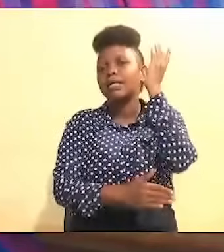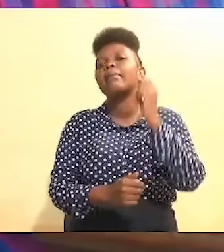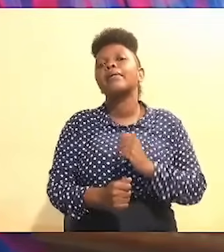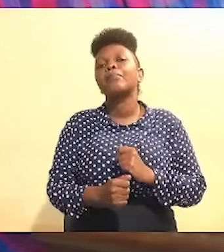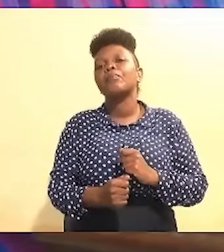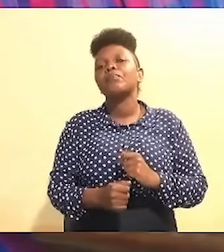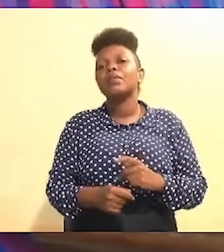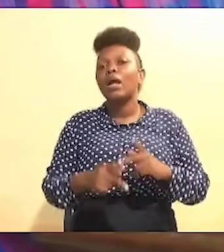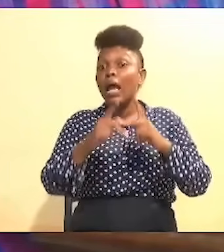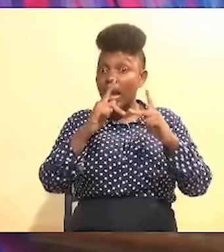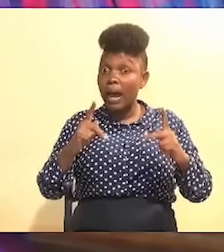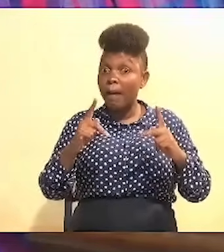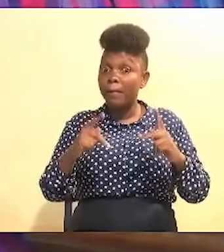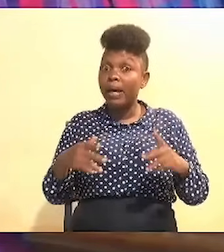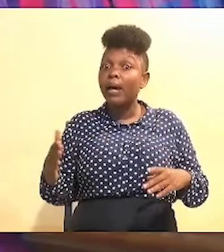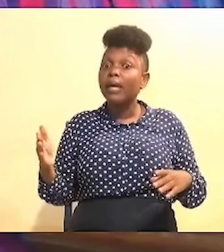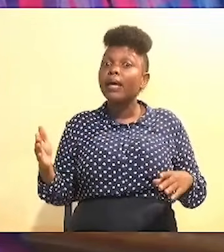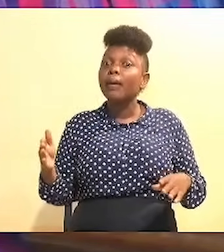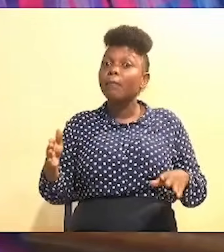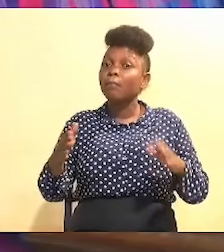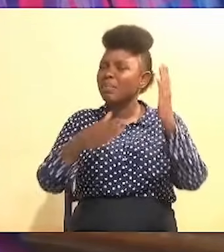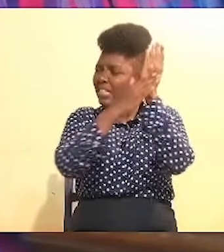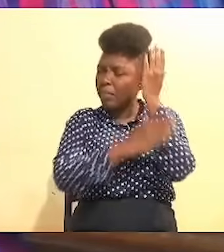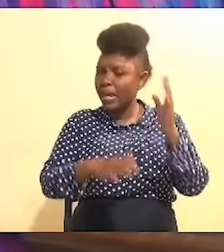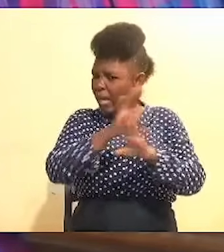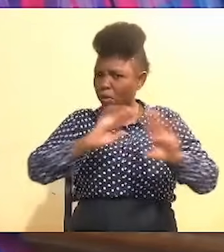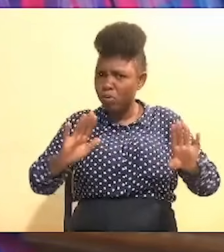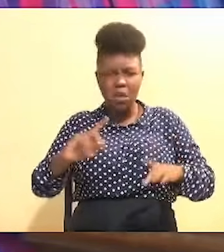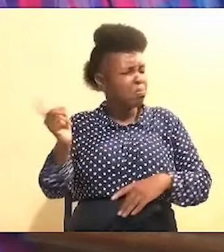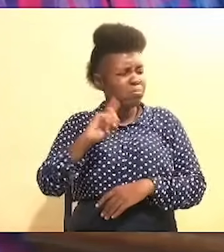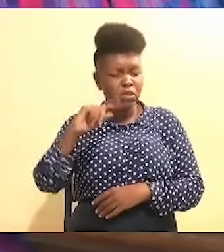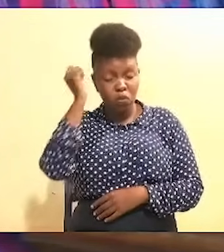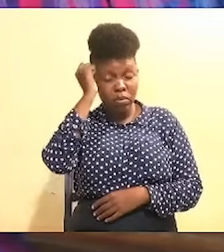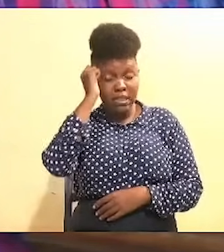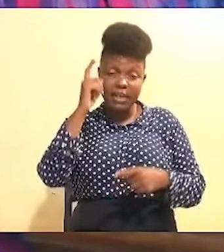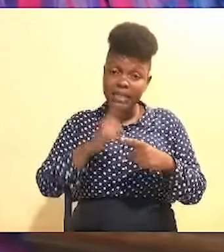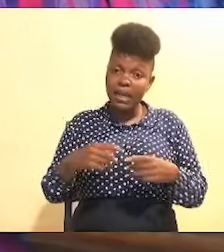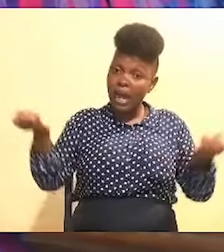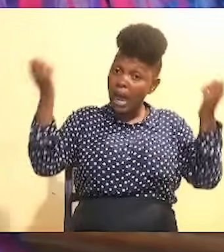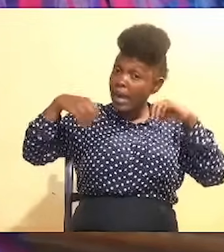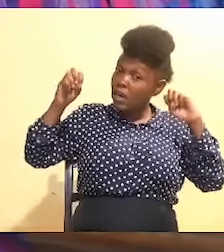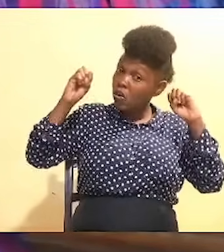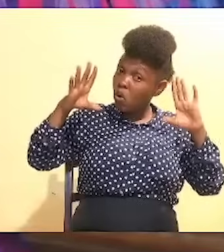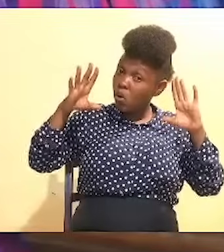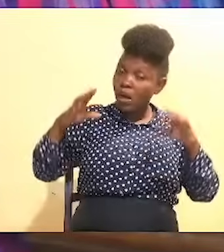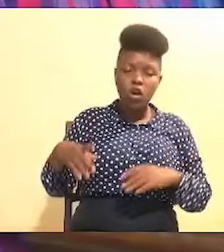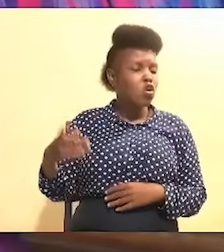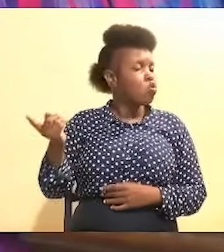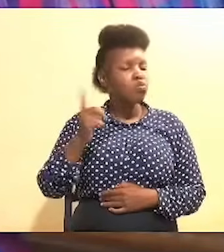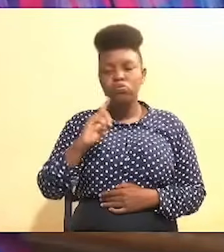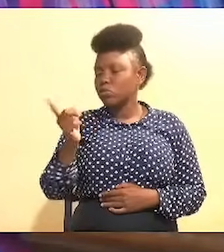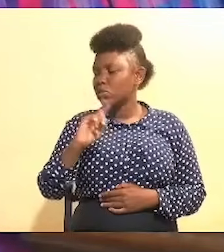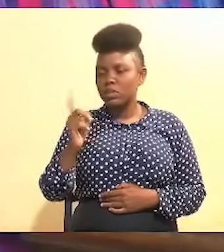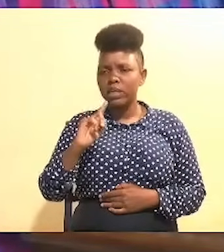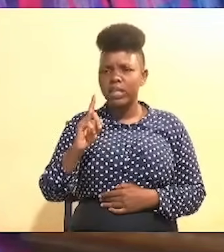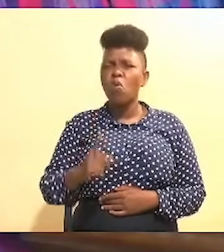Kama mliyamaliza yamalizeni msiyakumbushie tena. Hallelujah. Hallelujah. usije